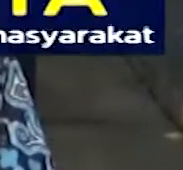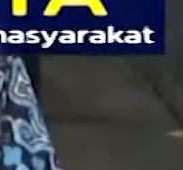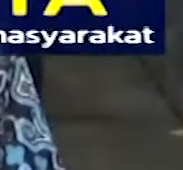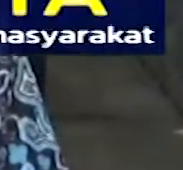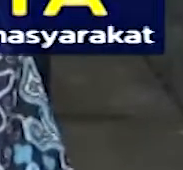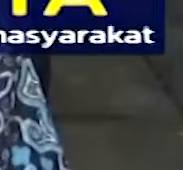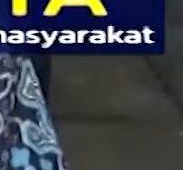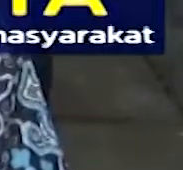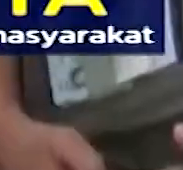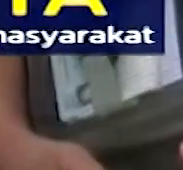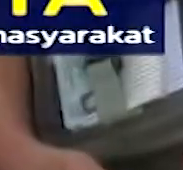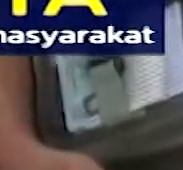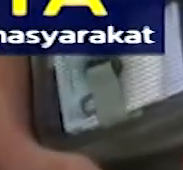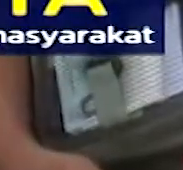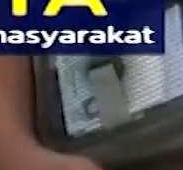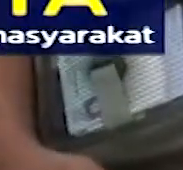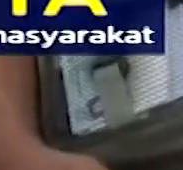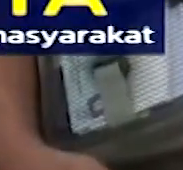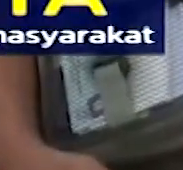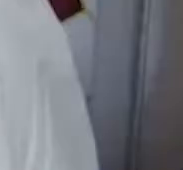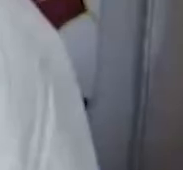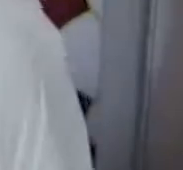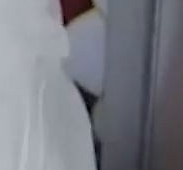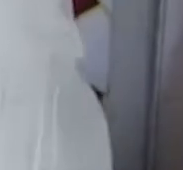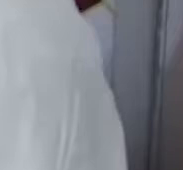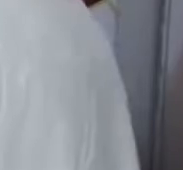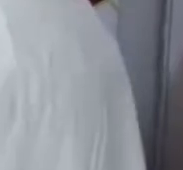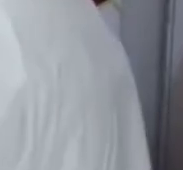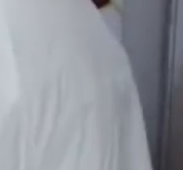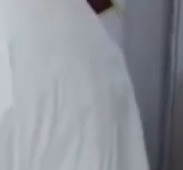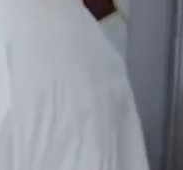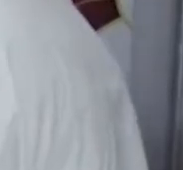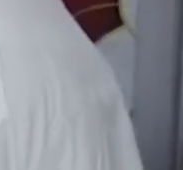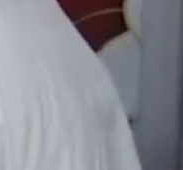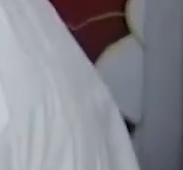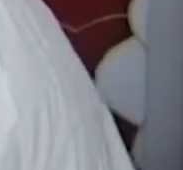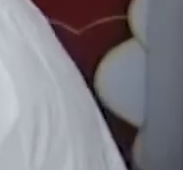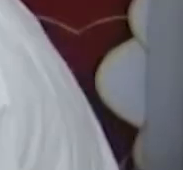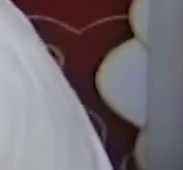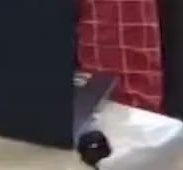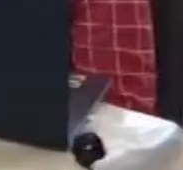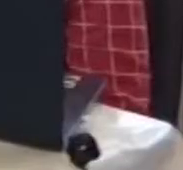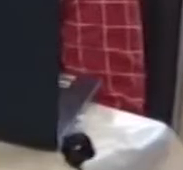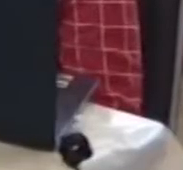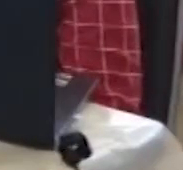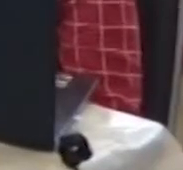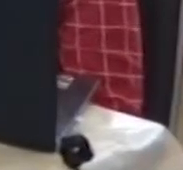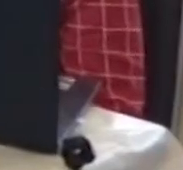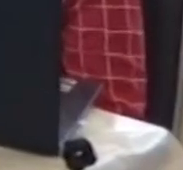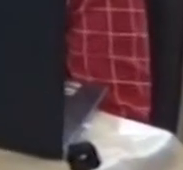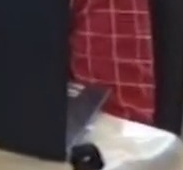juta dosis vaksinasi kepada masyarakat. Saat ini pemerintah memprioritaskan lansia sebagai penerima